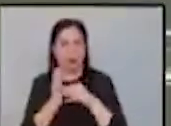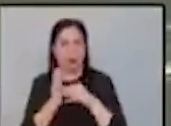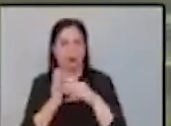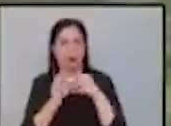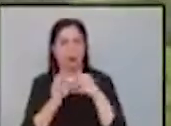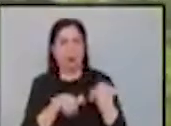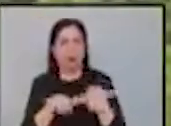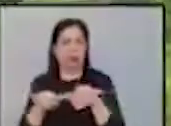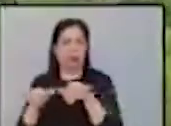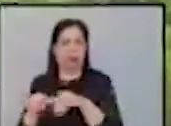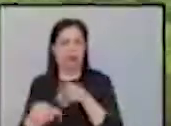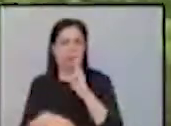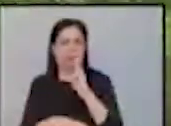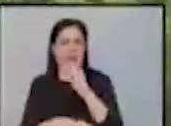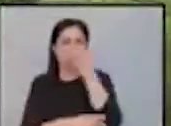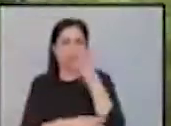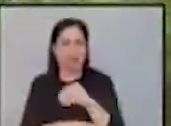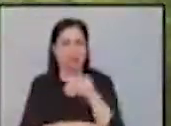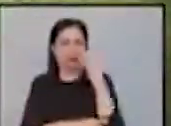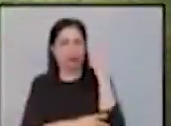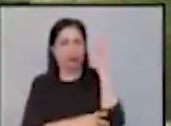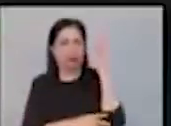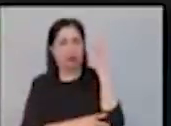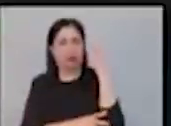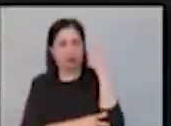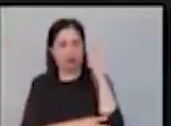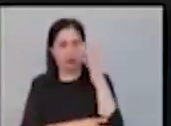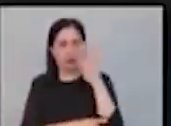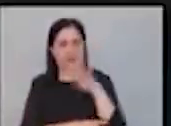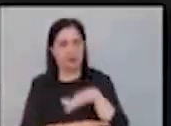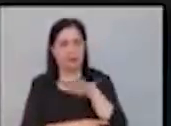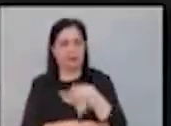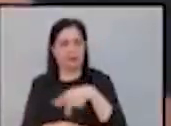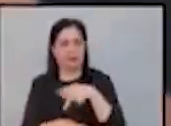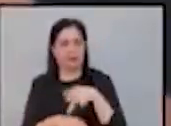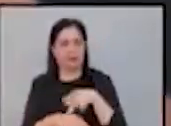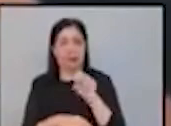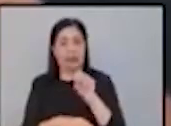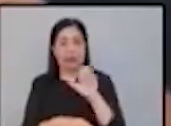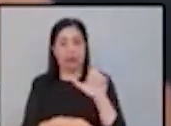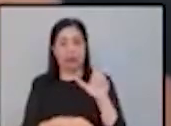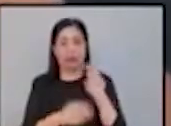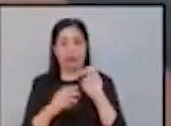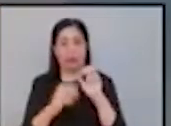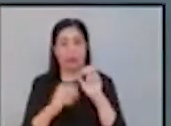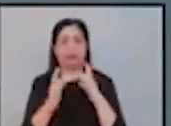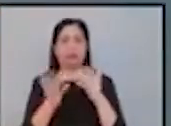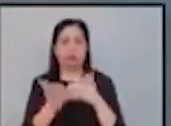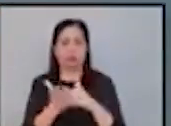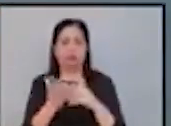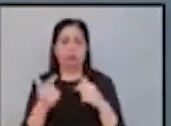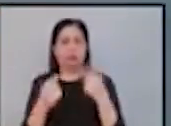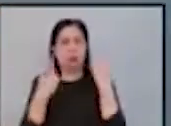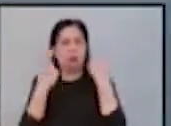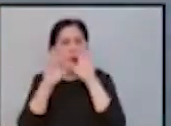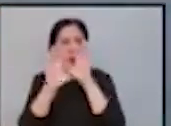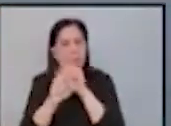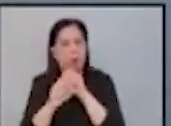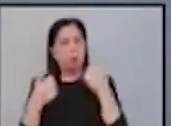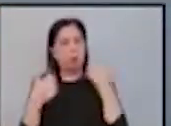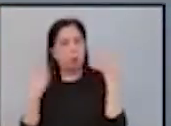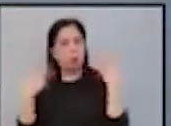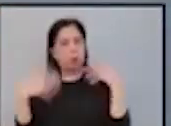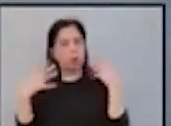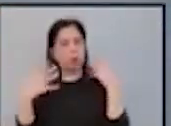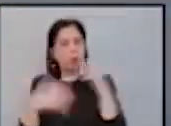ang 40% ng forest cover ng bansa. Sa social media, muling nabuhay ang pagkamangha at interes ng netizens